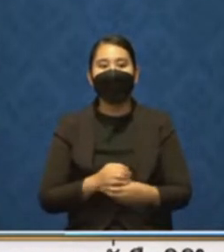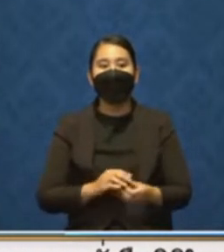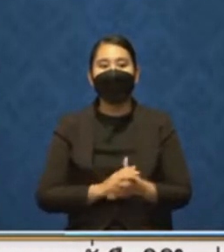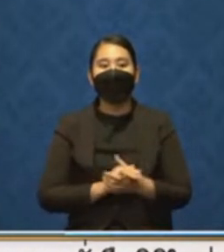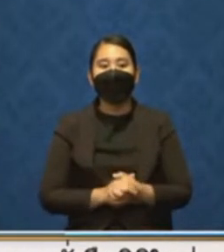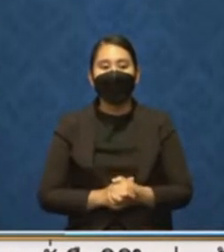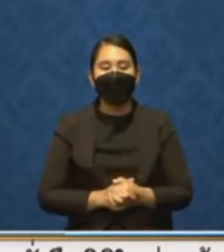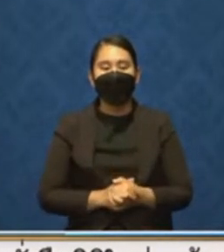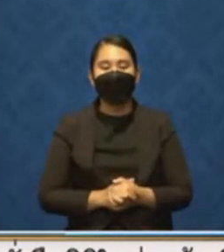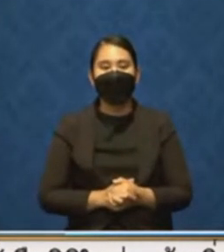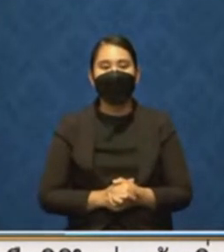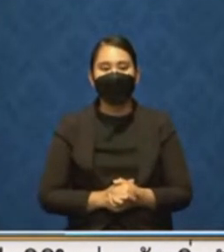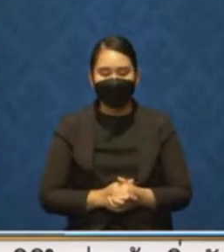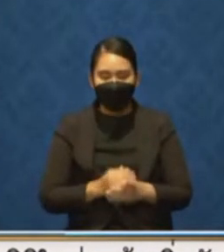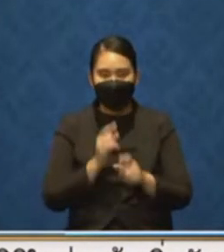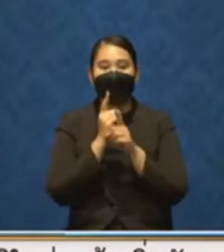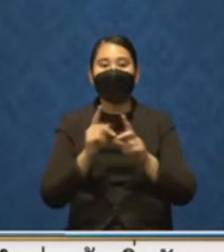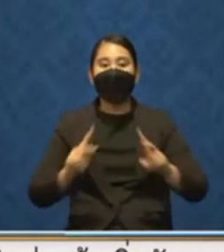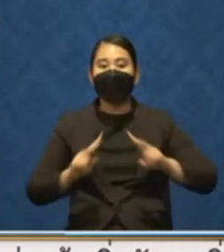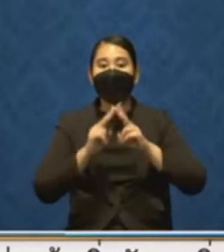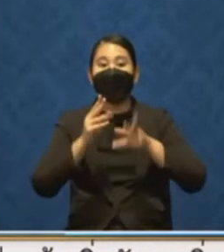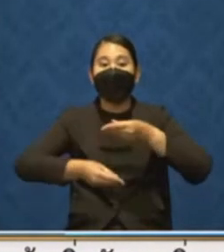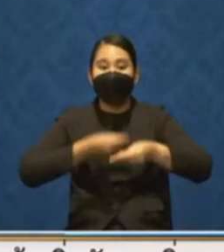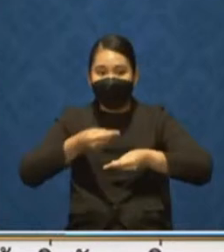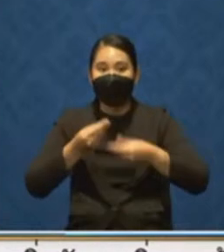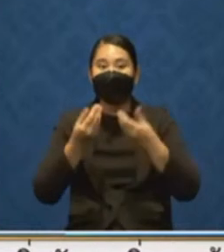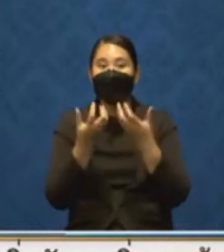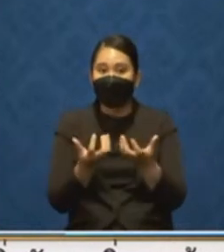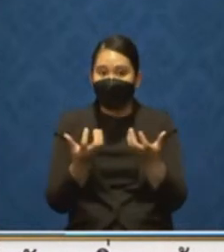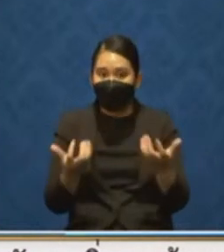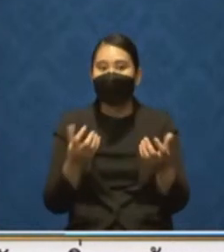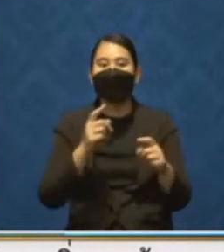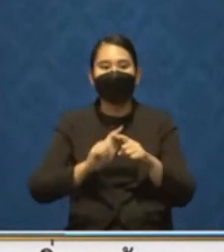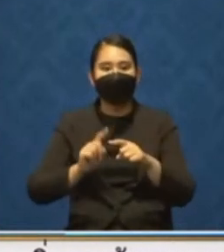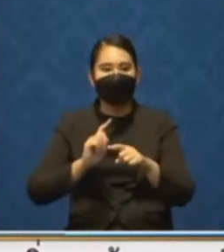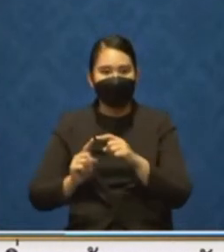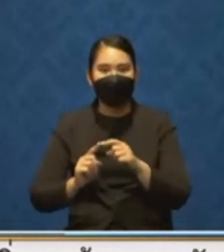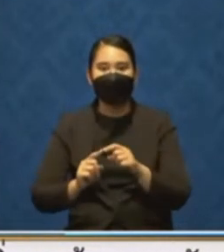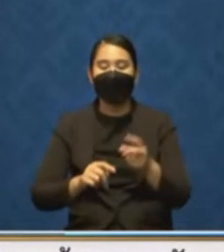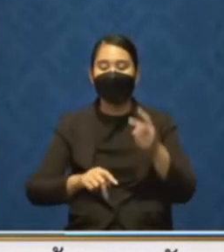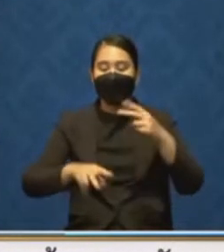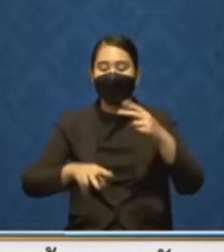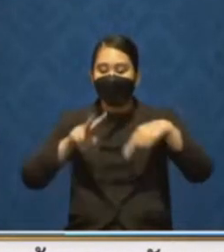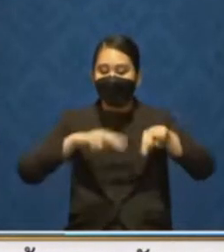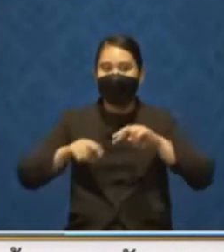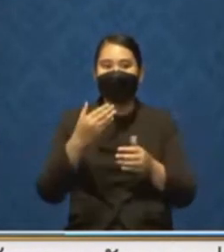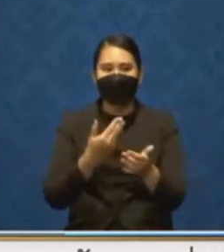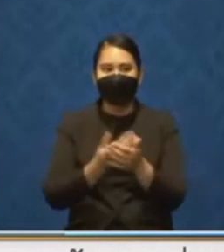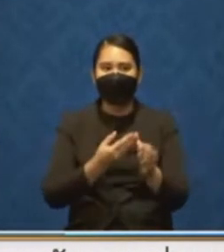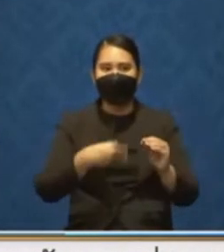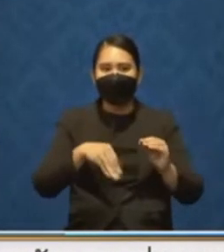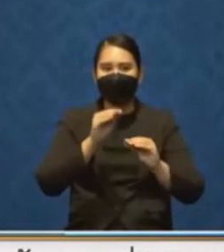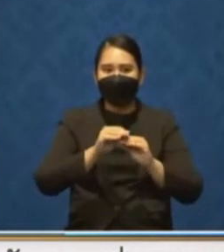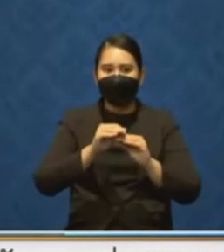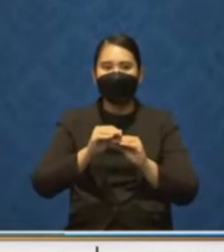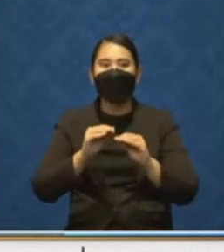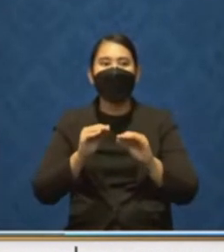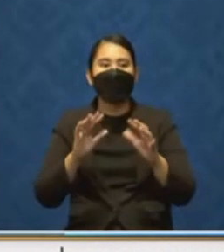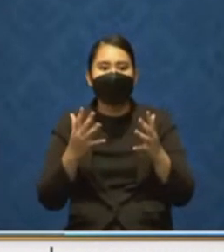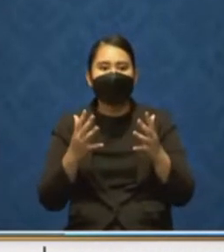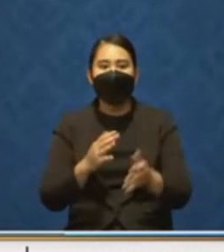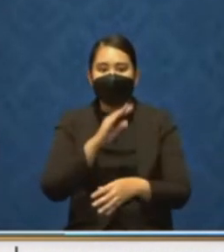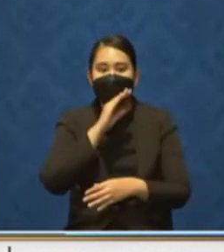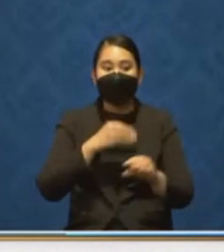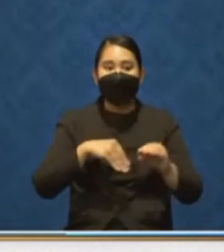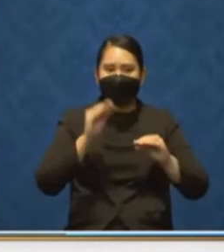ของกระทรวงพาณิชย์ทั้งในเรื่องของการตรึงราคาและการไม่อนุญาตให้ขึ้นราคาการต้นทุนเม็ดขึ้นถ้าขึ้นก็